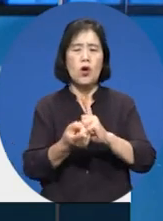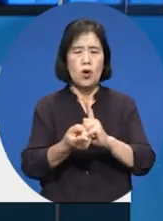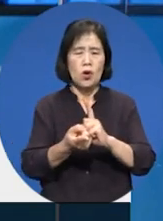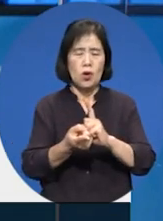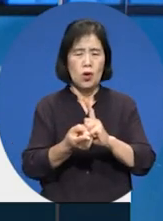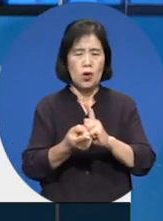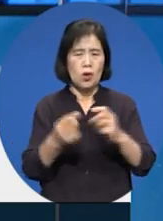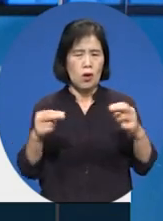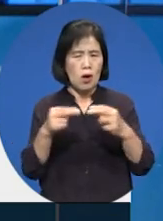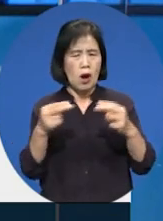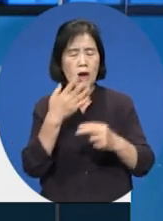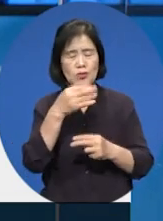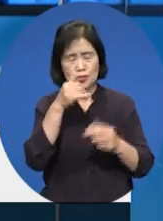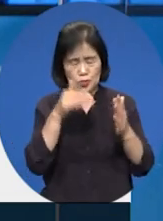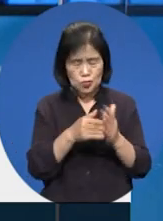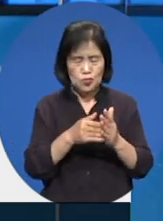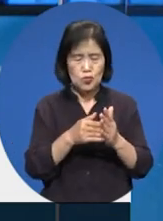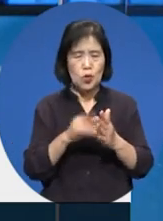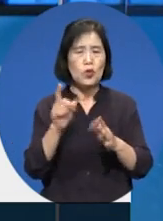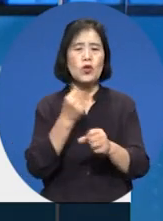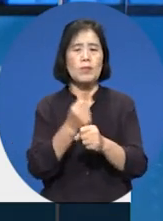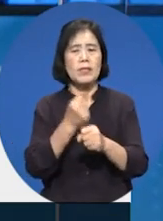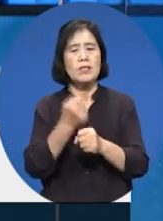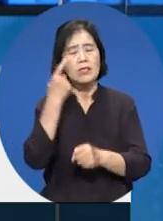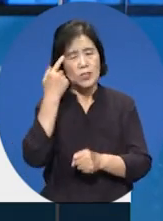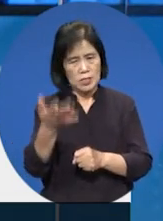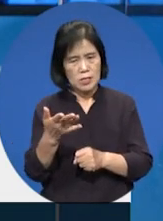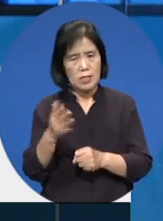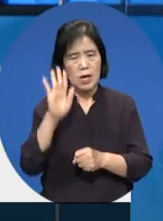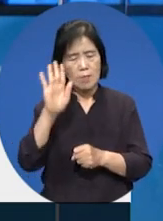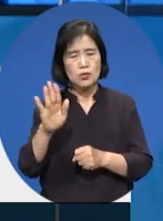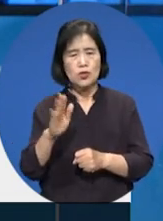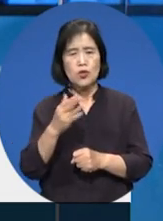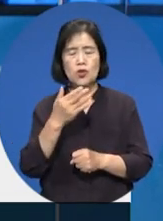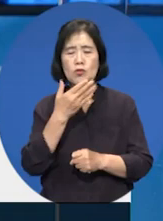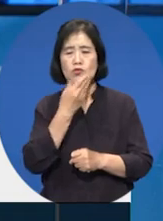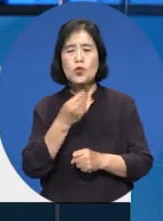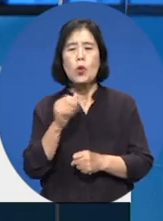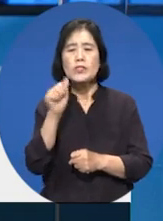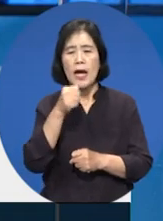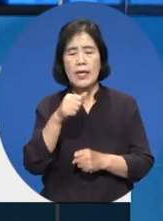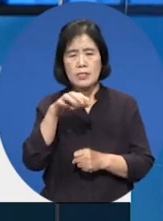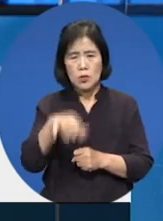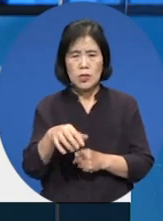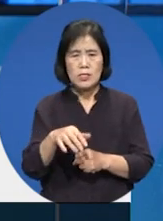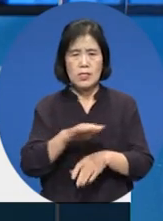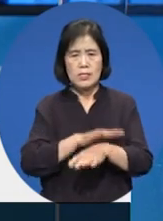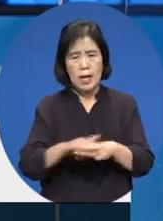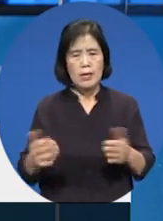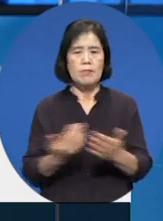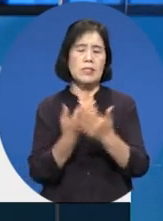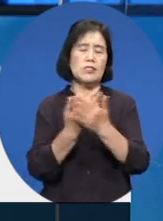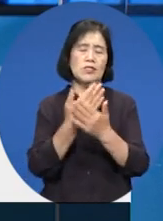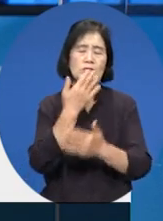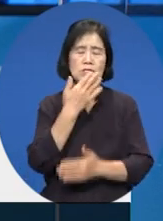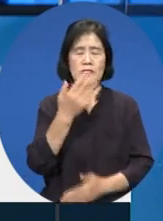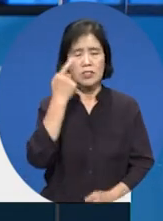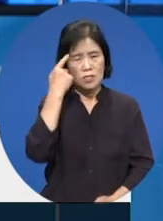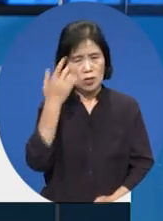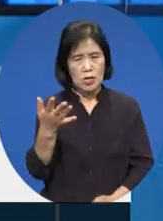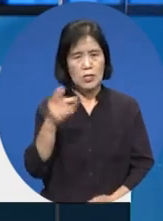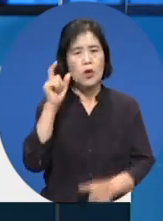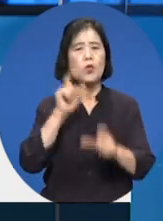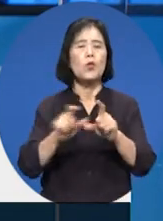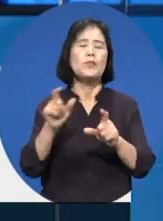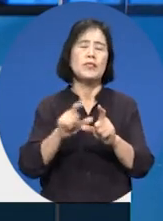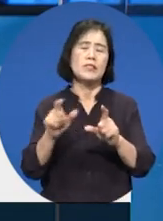이뤄나갈 것이며, 그러면서 이제 기존의 네. 전통산업을 어떻게 기술 갖다가 조화롭게 좀 발전시켜 나갈 것인가에 대한 네. 어떤